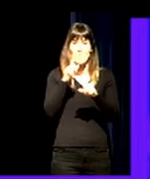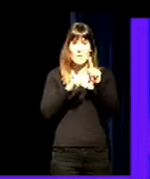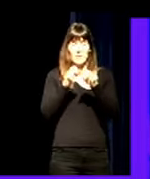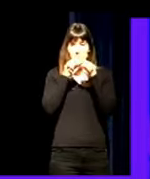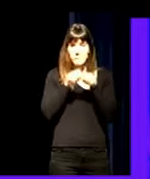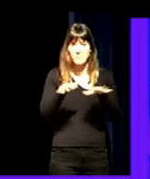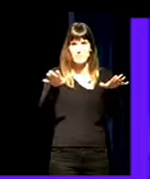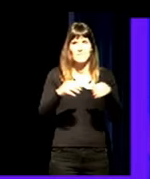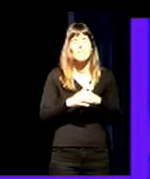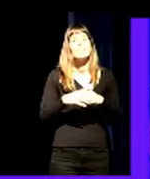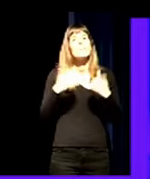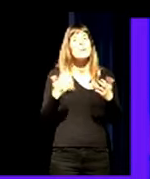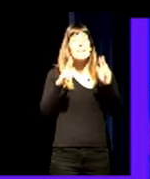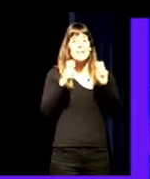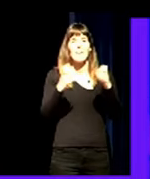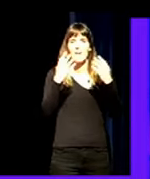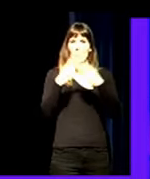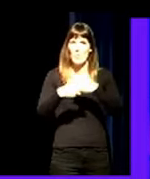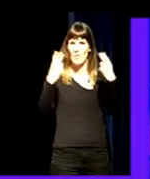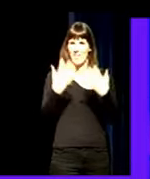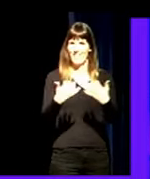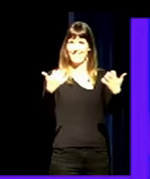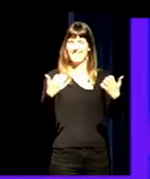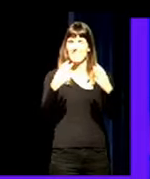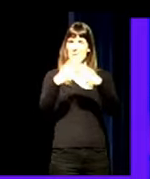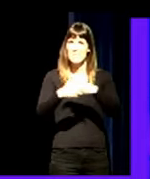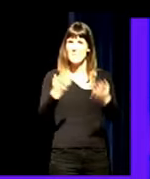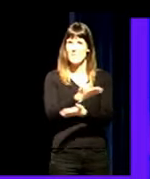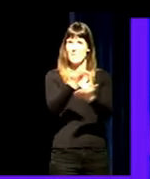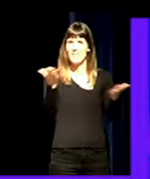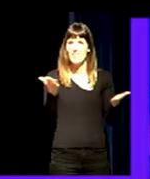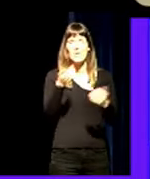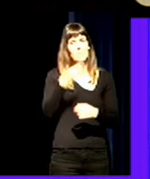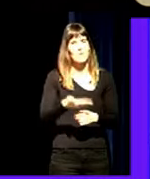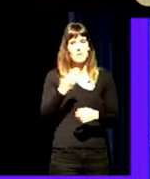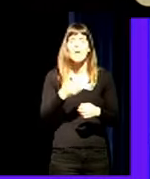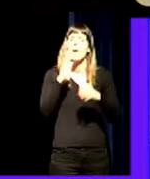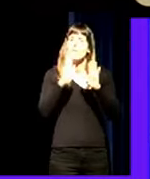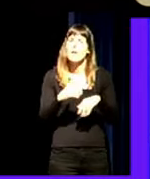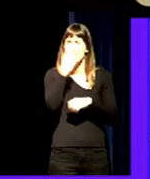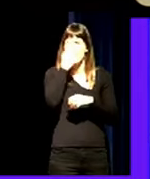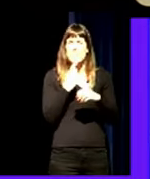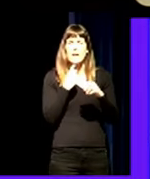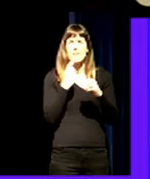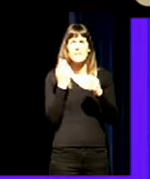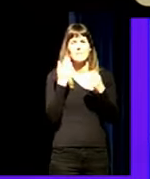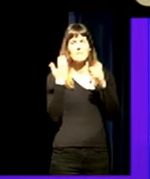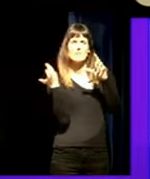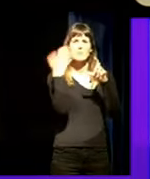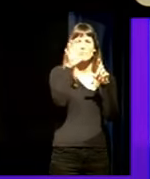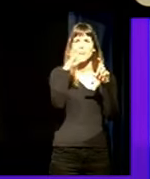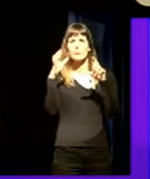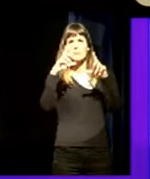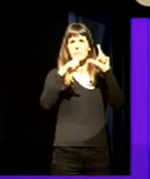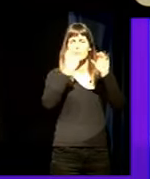Audientziaren garrantzia, jozen bat, zerbaitik igotzen ditugu hainbeste irudi, zerbaitik bilatzen dugu hori, zen